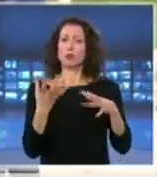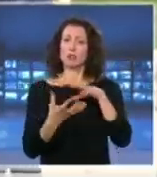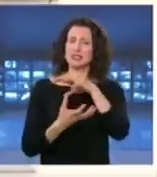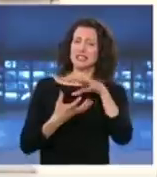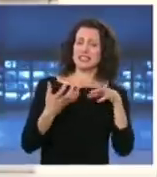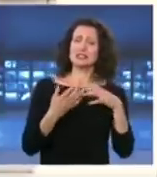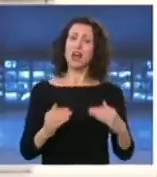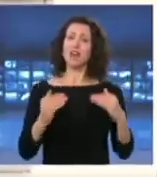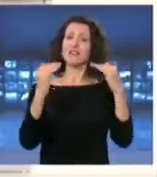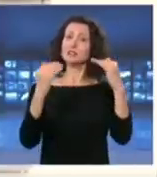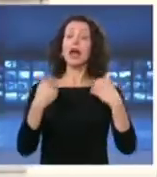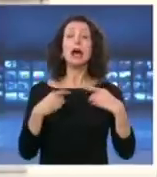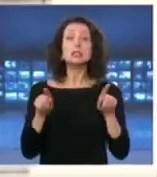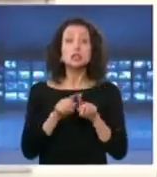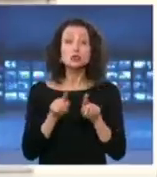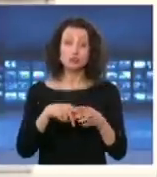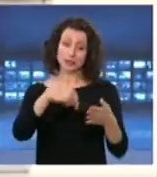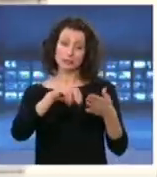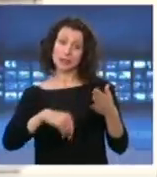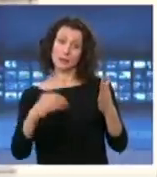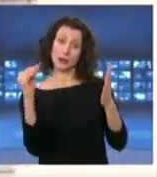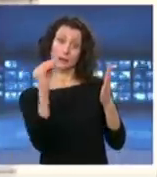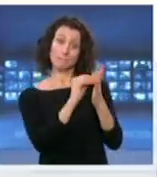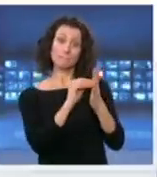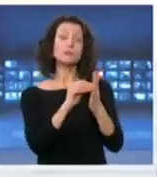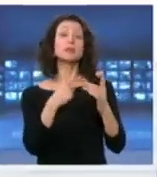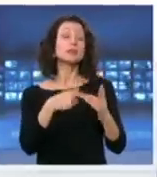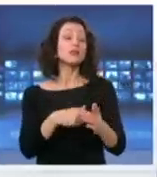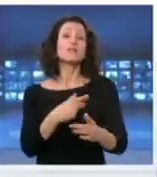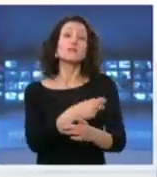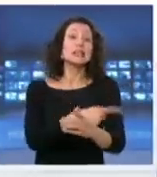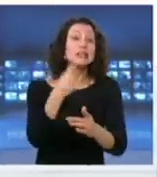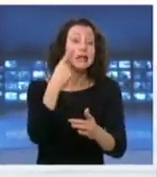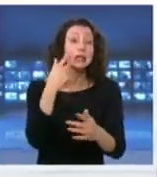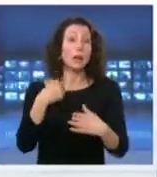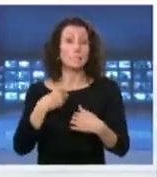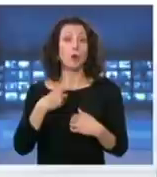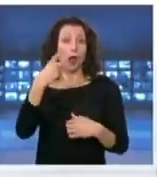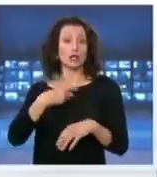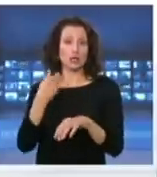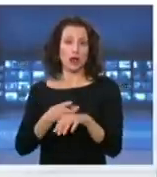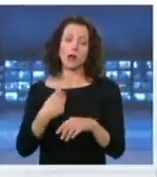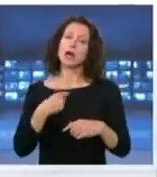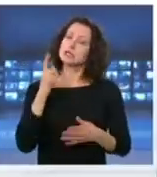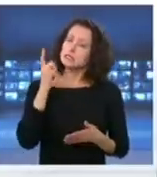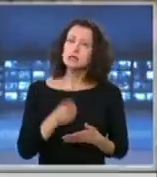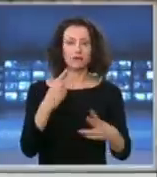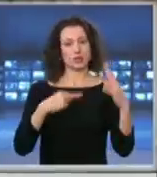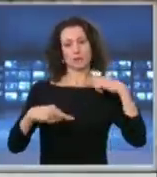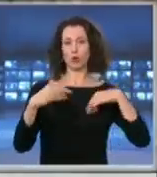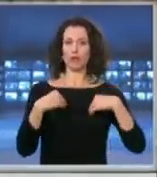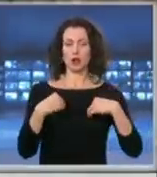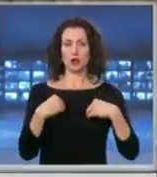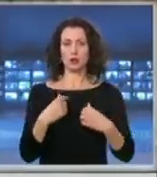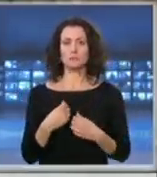Аз също съм записана. Моя личен лекар ме е записал и ще отида. Трябва да се проверя. Банско